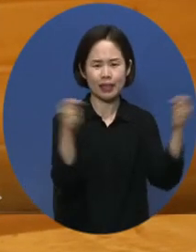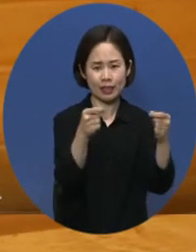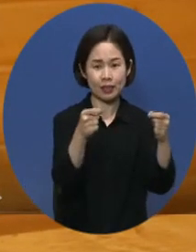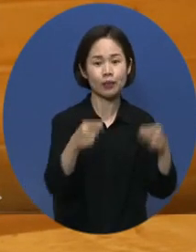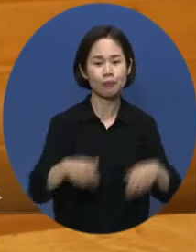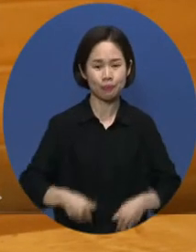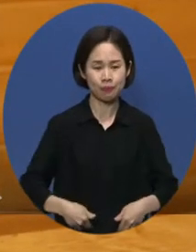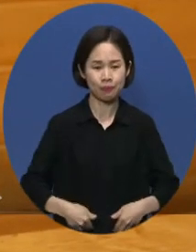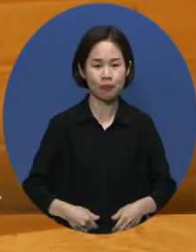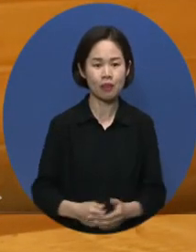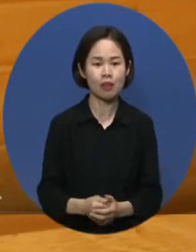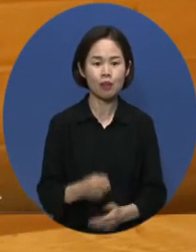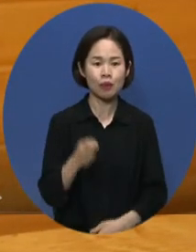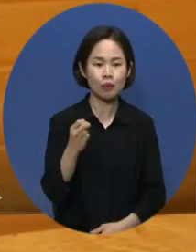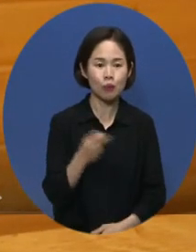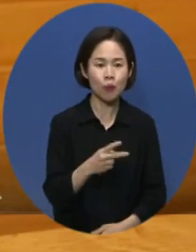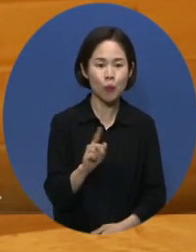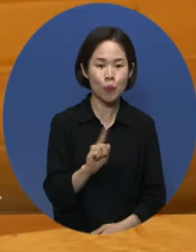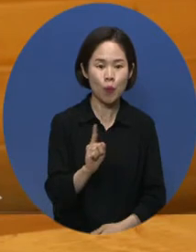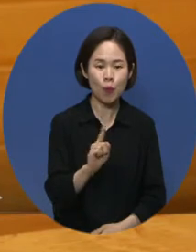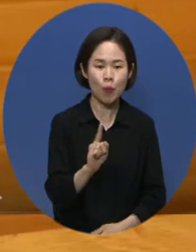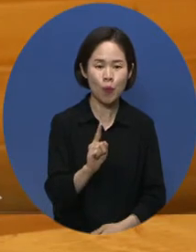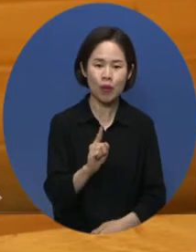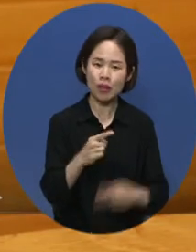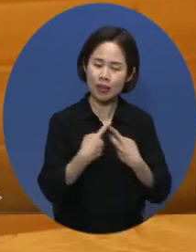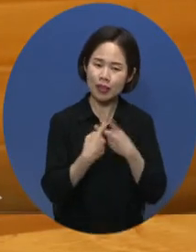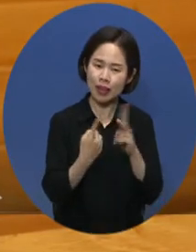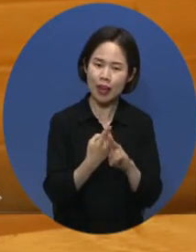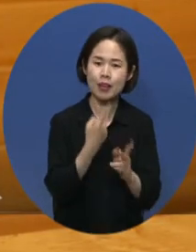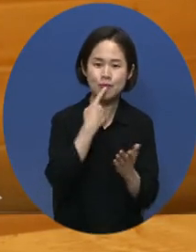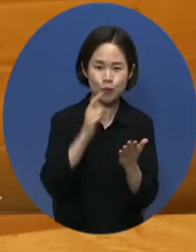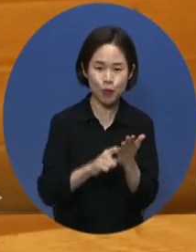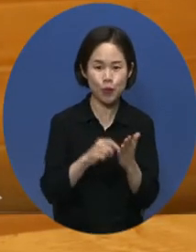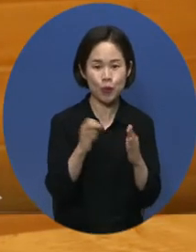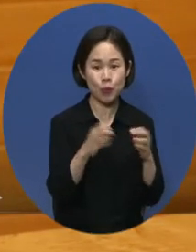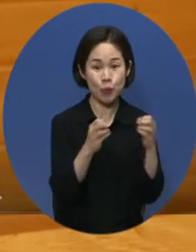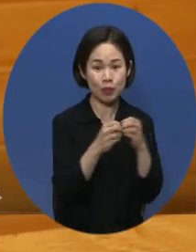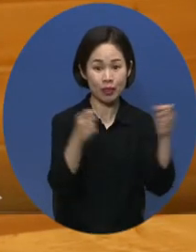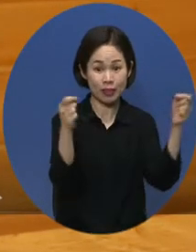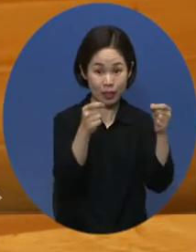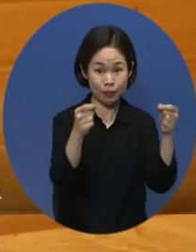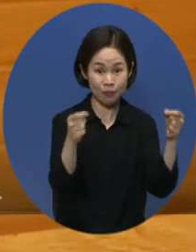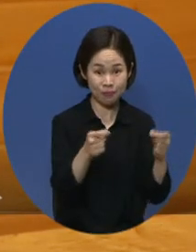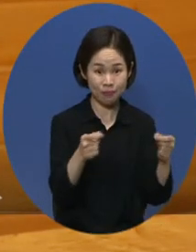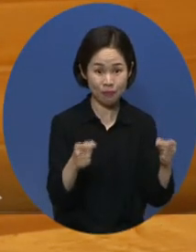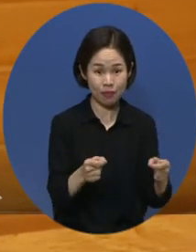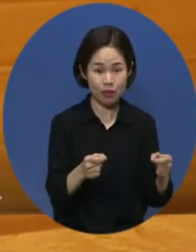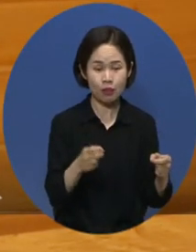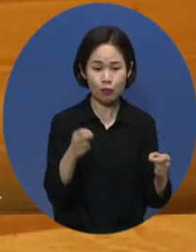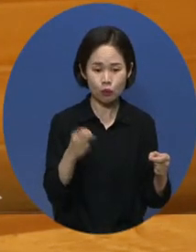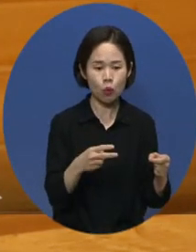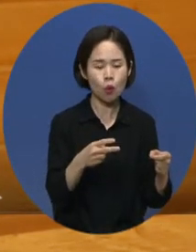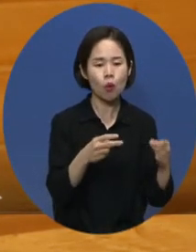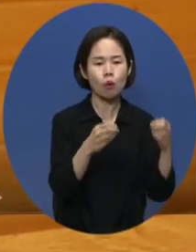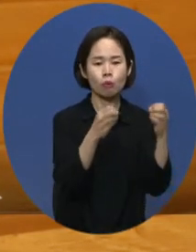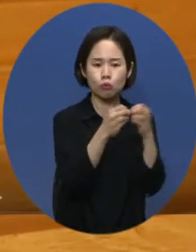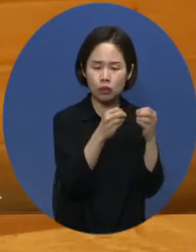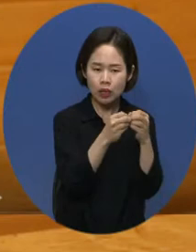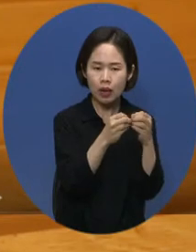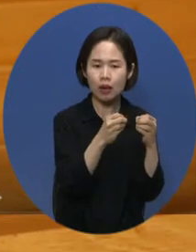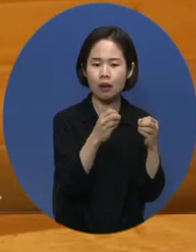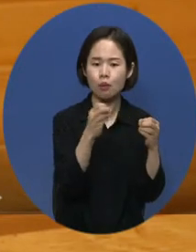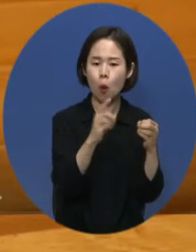스타일로 이야기해야 될 것 같습니다. 뭐 이해하기 쉽고 간결하고 주로 텍스트나 아니면 이미지로 사용해서